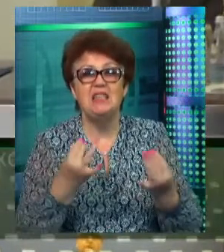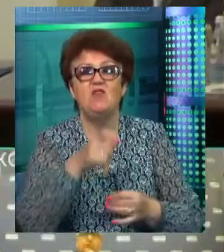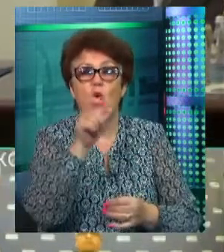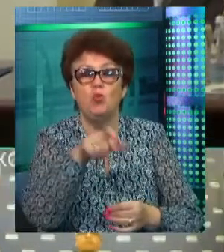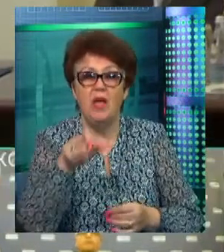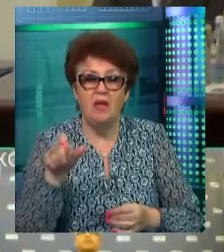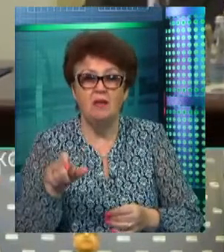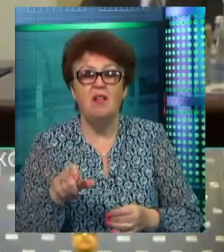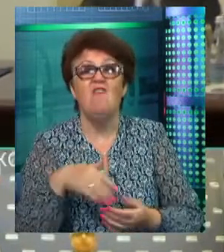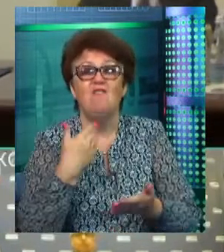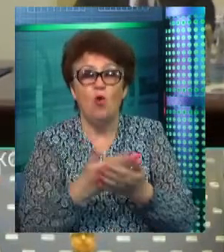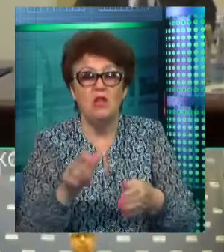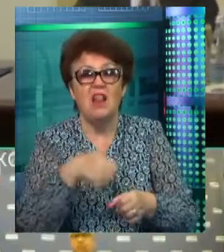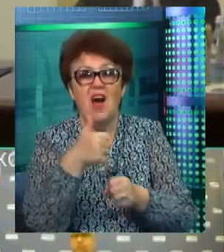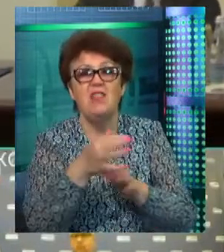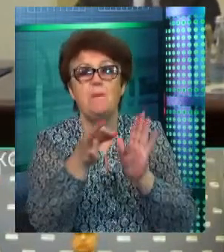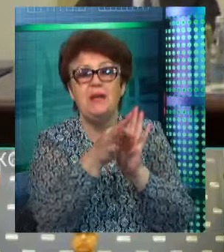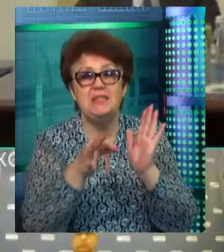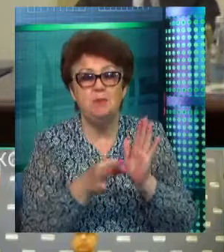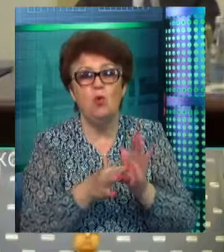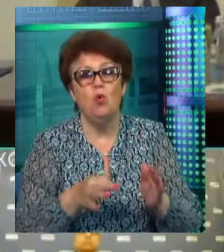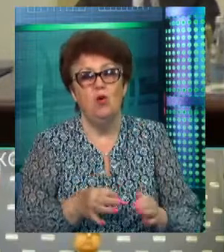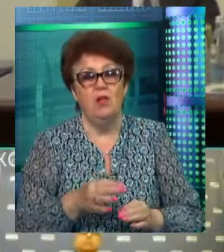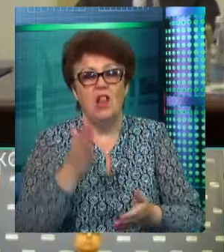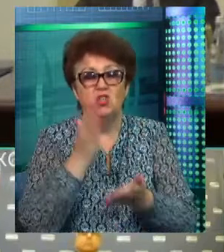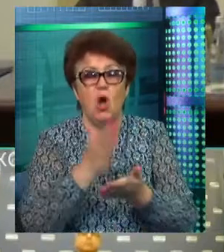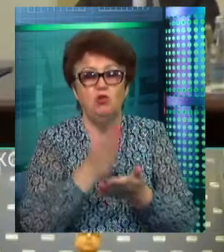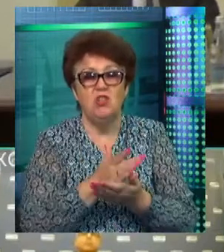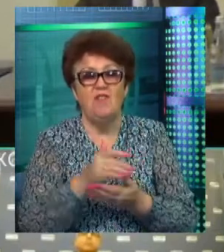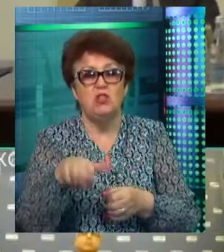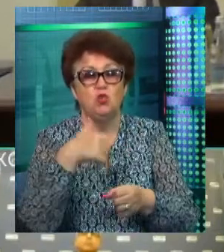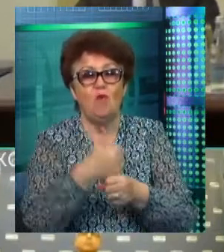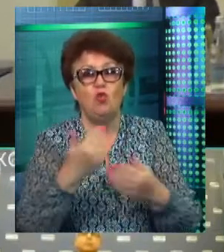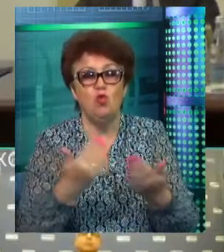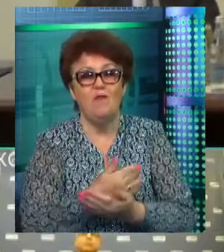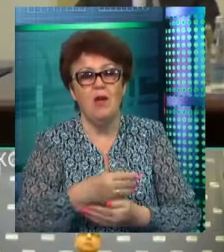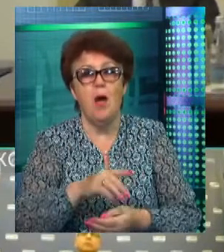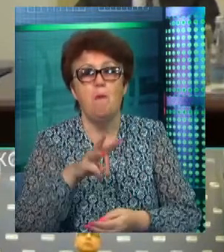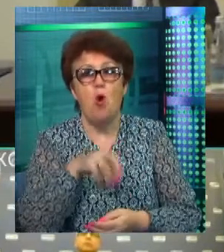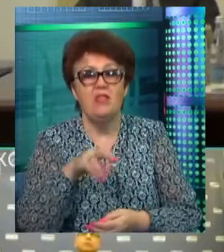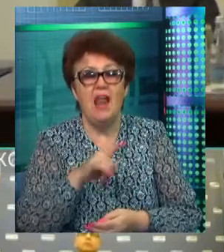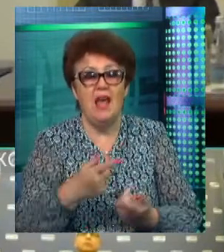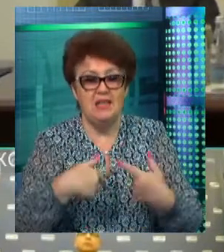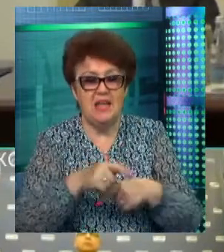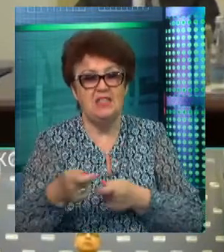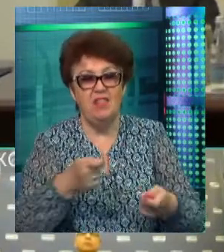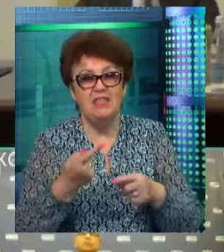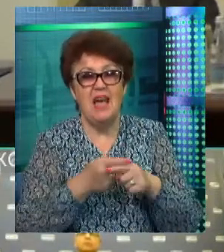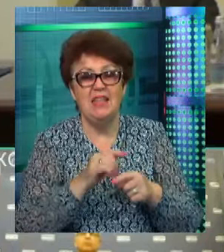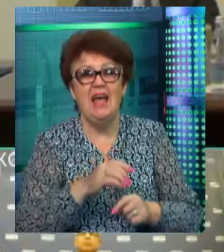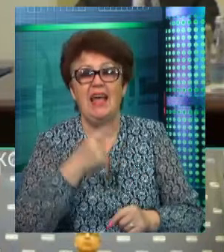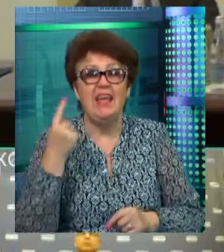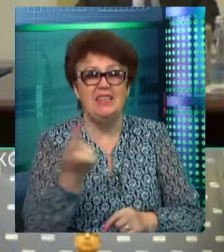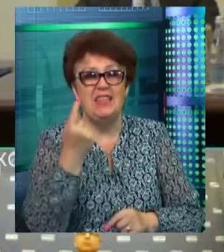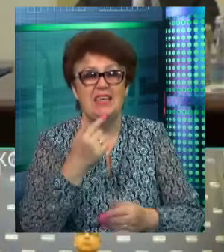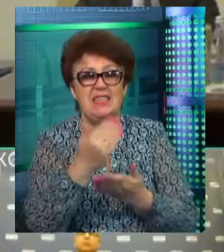вот главные принципы ложащийся в основу новой модели организации власти это единая система